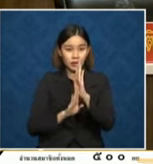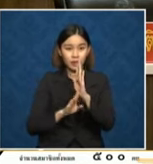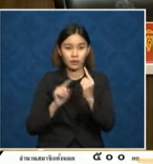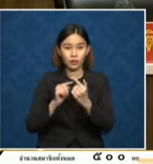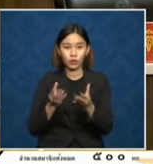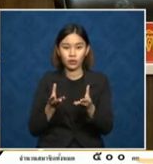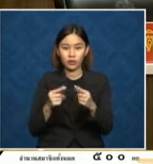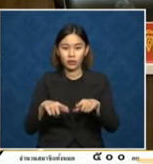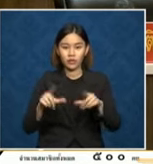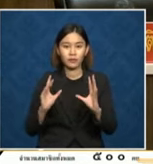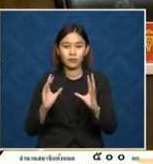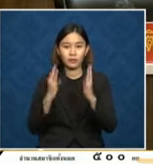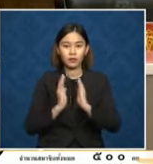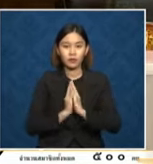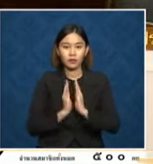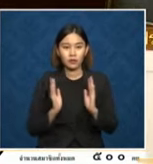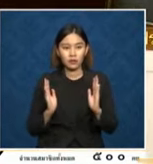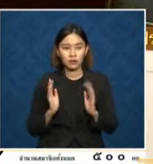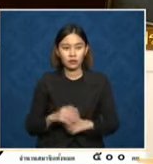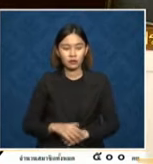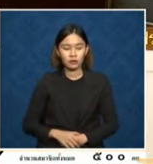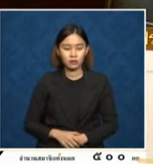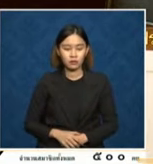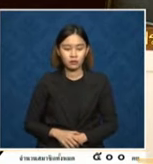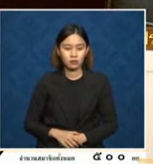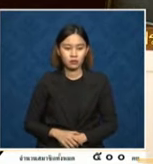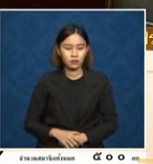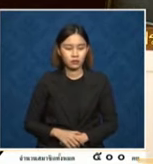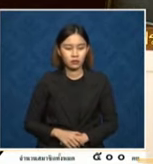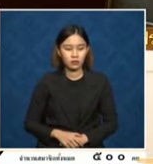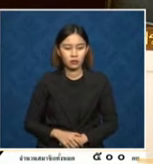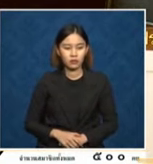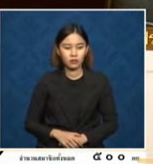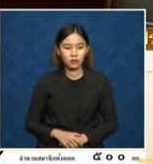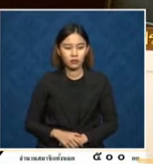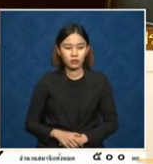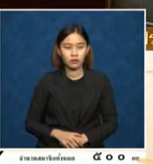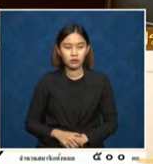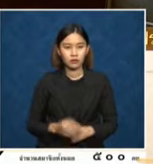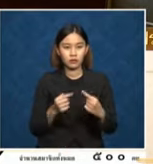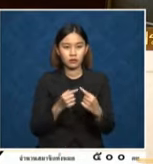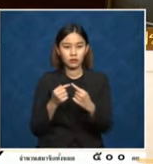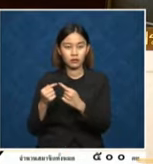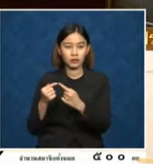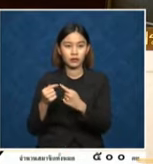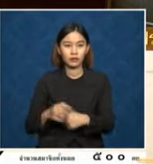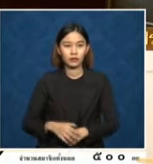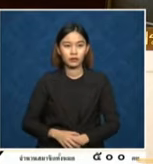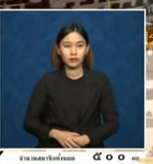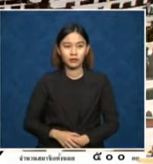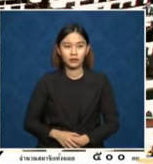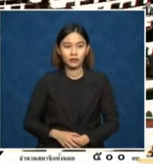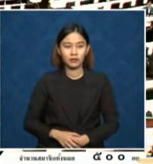ดินอยู่ขอบคุณมากครับท่านประธาน ขอบคุณครับขอเชิญท่านมุกดาวันเรื่องศรีนินครับ